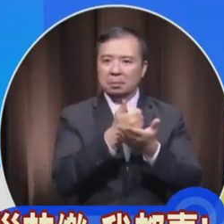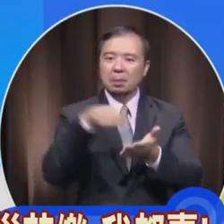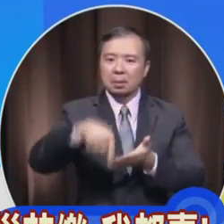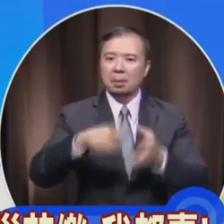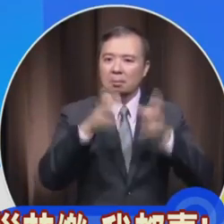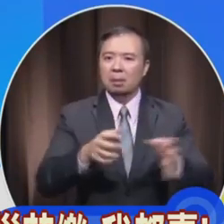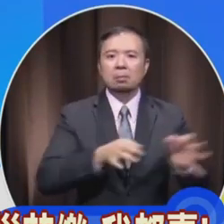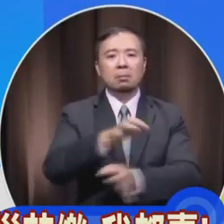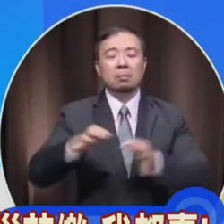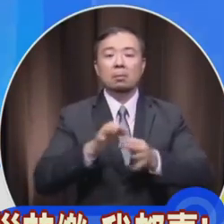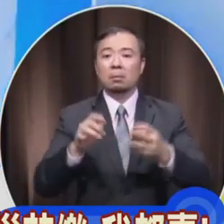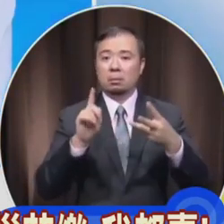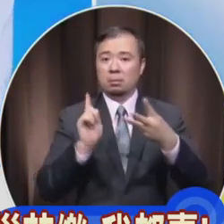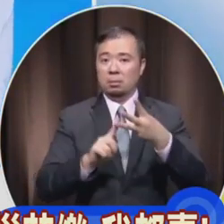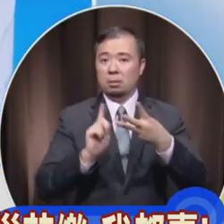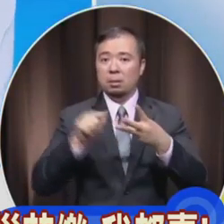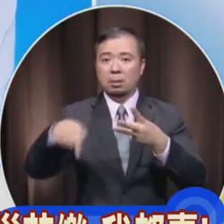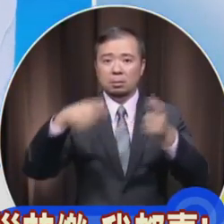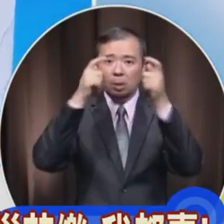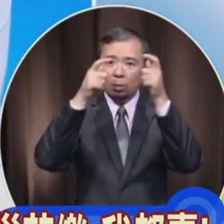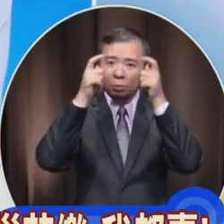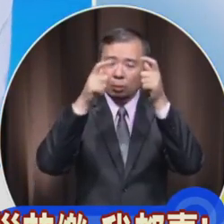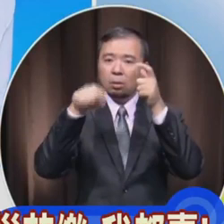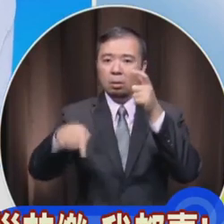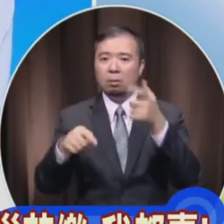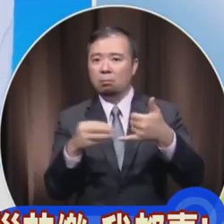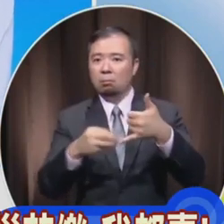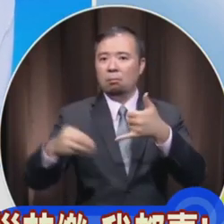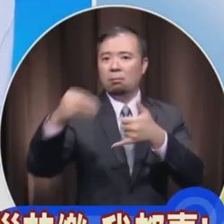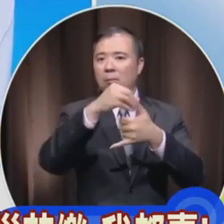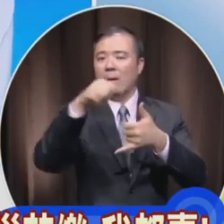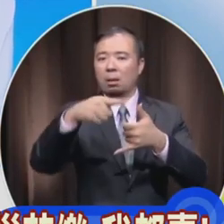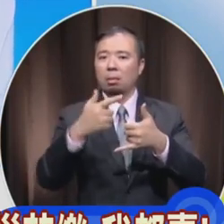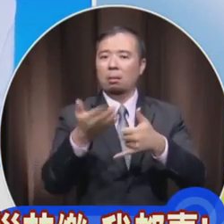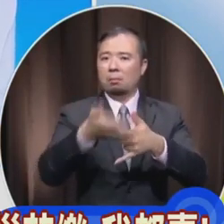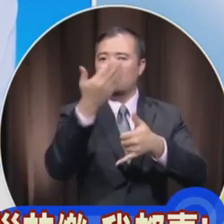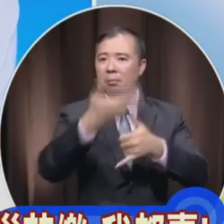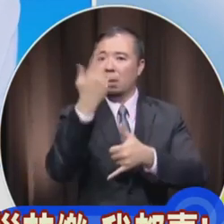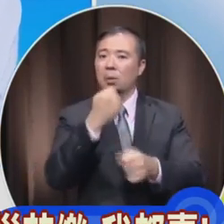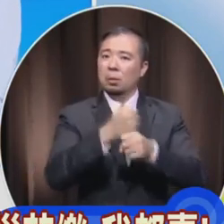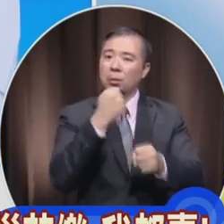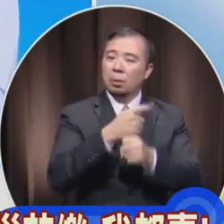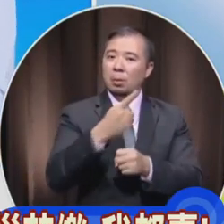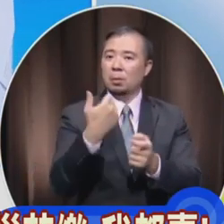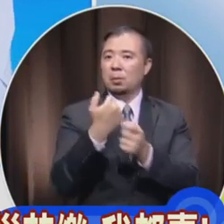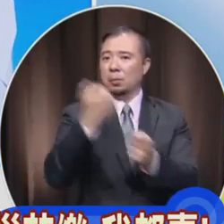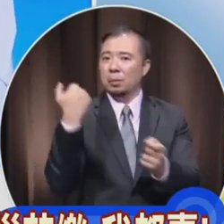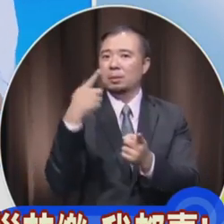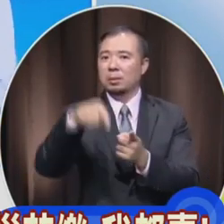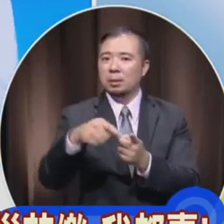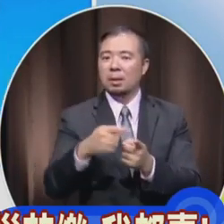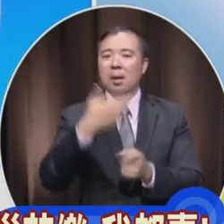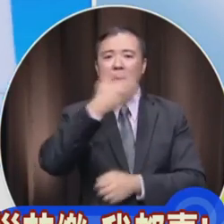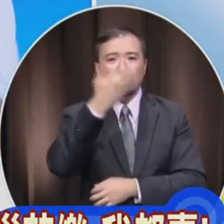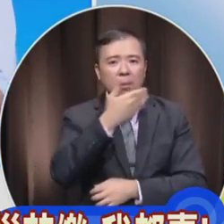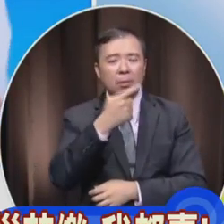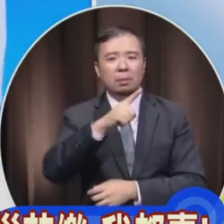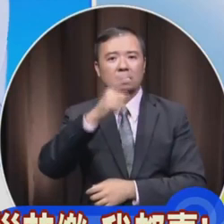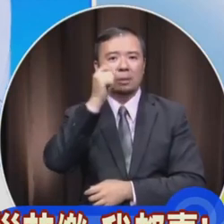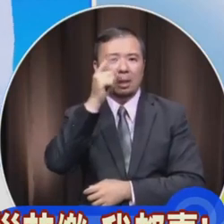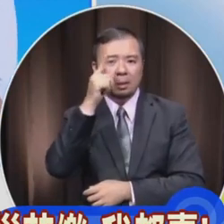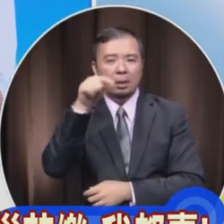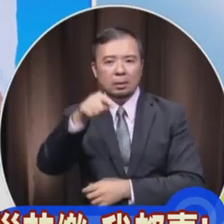弟、外漂的子弟，以及像50年前屏东、澎湖、嘉义、台南、云林都来到高雄，为